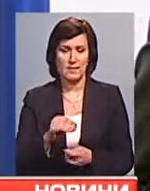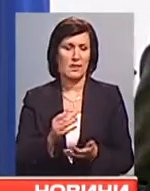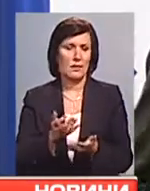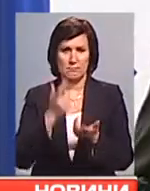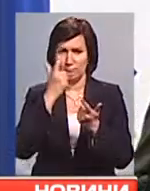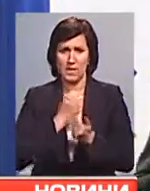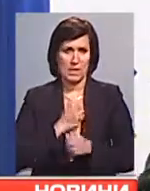надходило